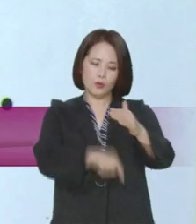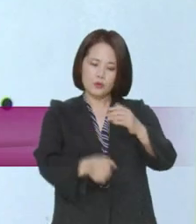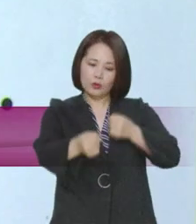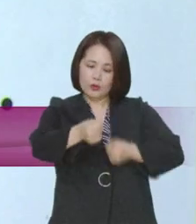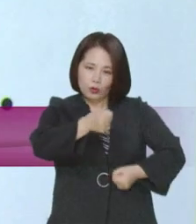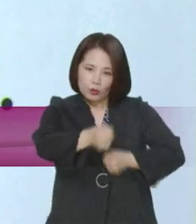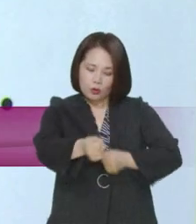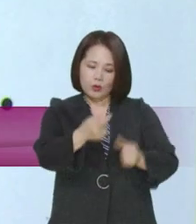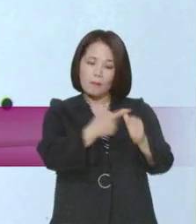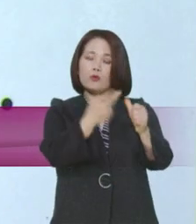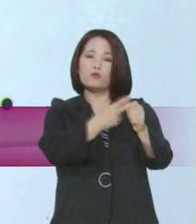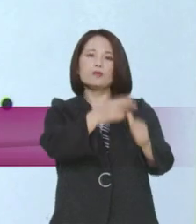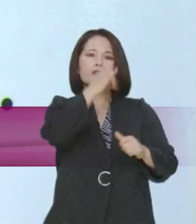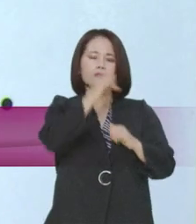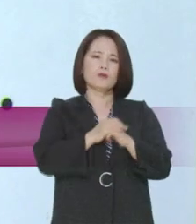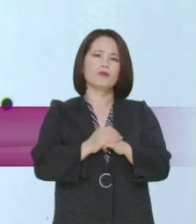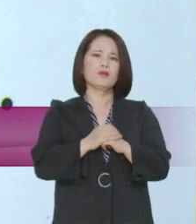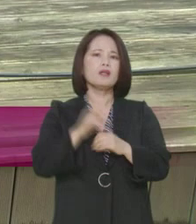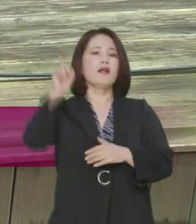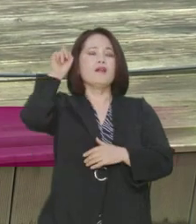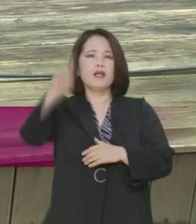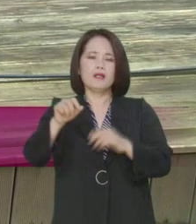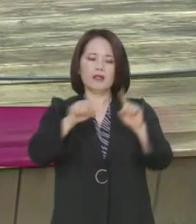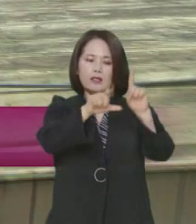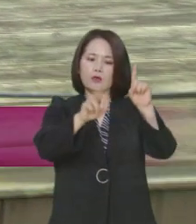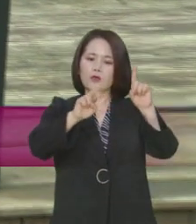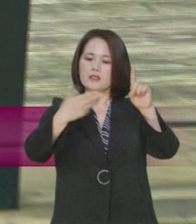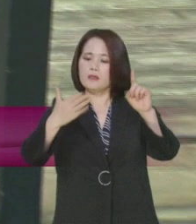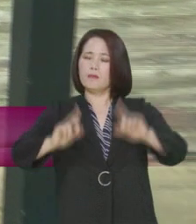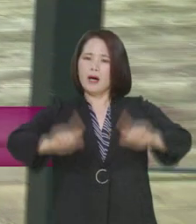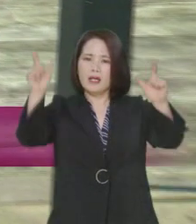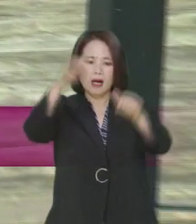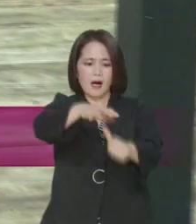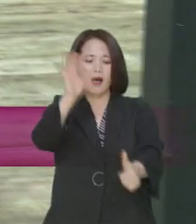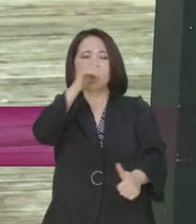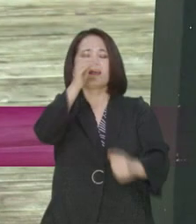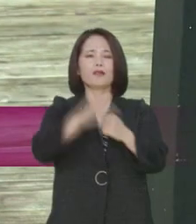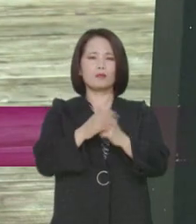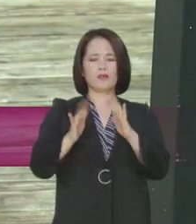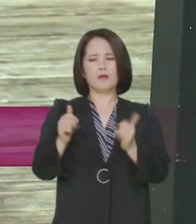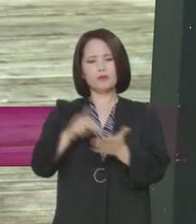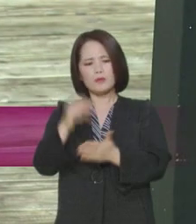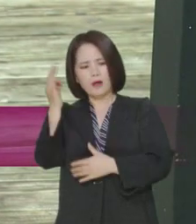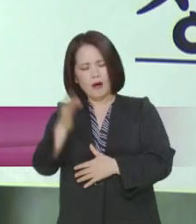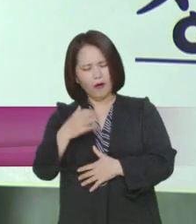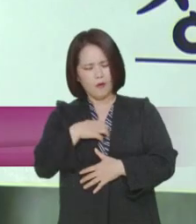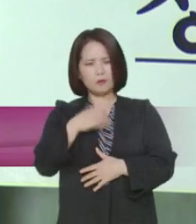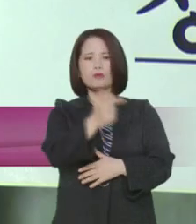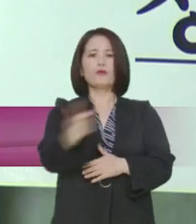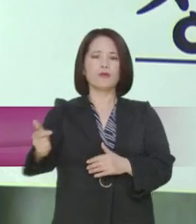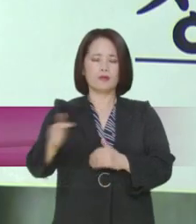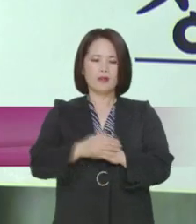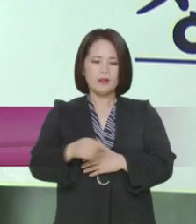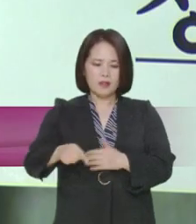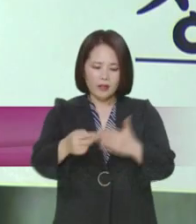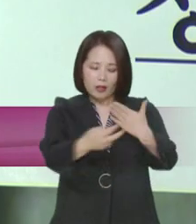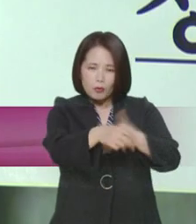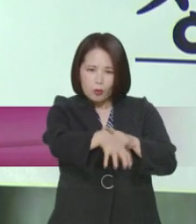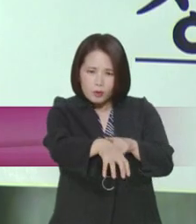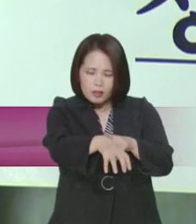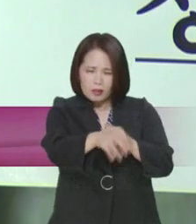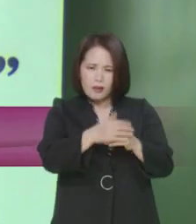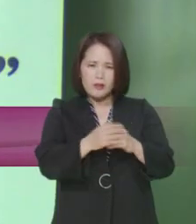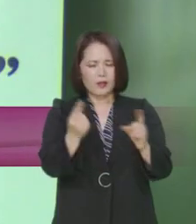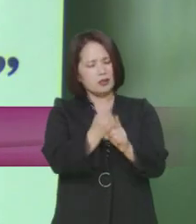그리고 하루만 이 28일 일을 해 줬으니까 주민들의 걱정이 클 수 밖에 없었는데요 해당 병원이 당장 진료를 할 수 있는